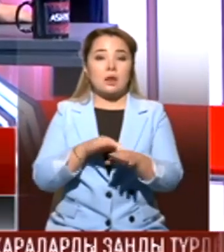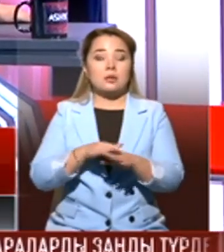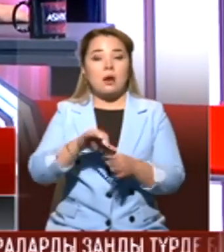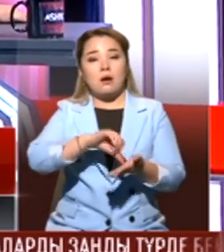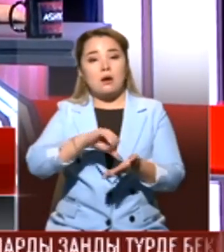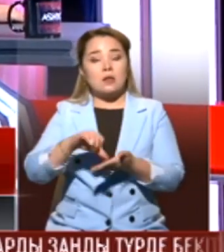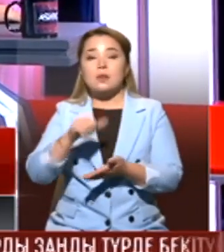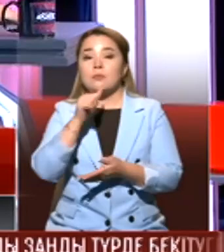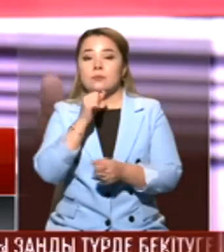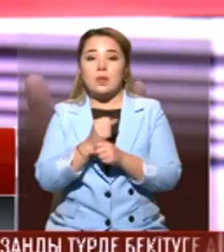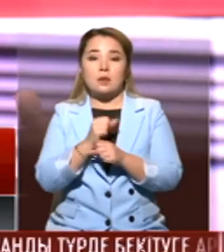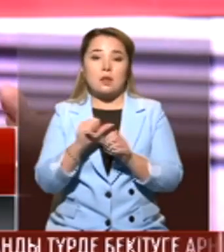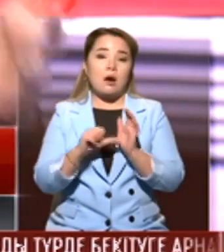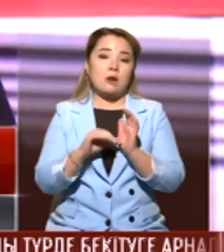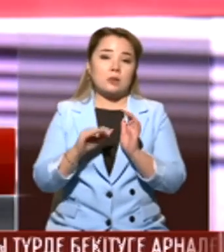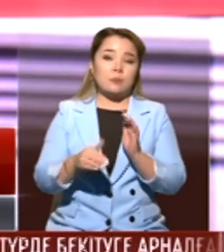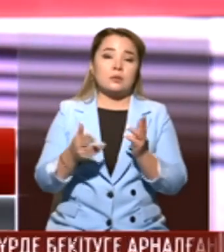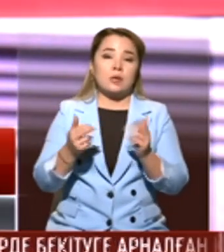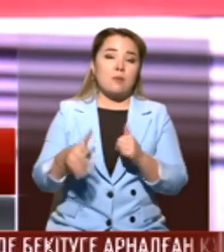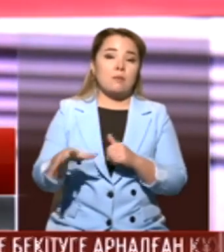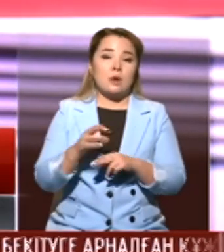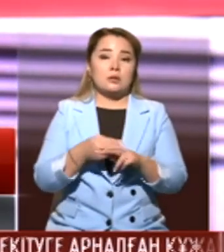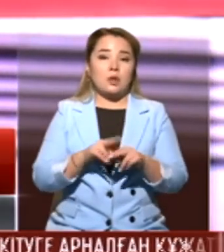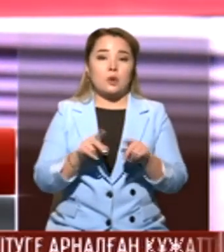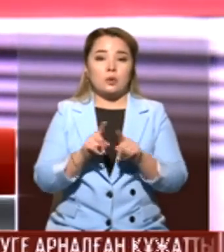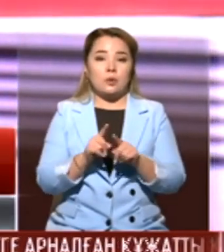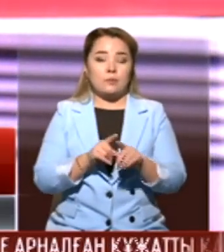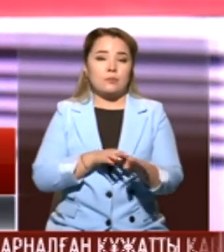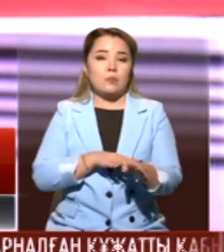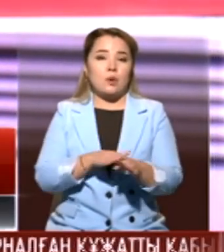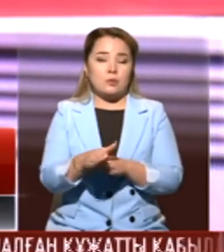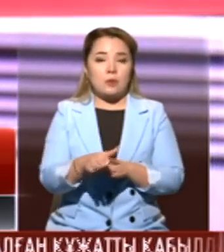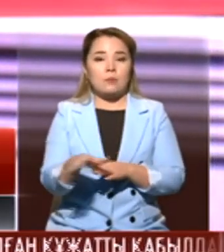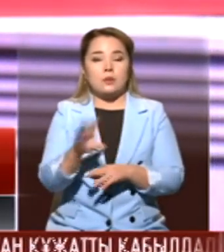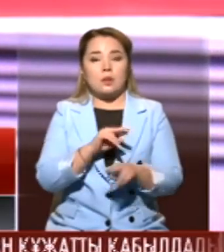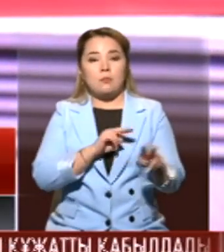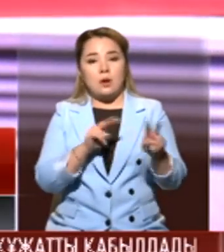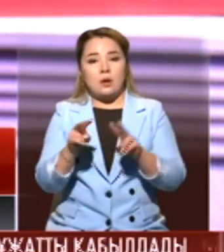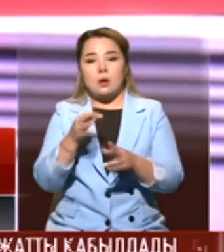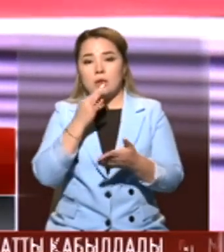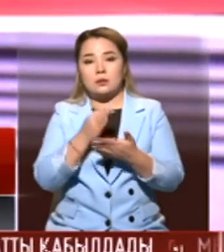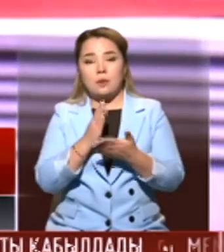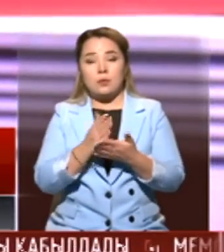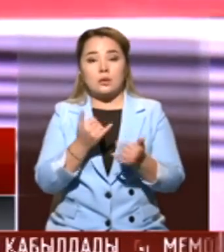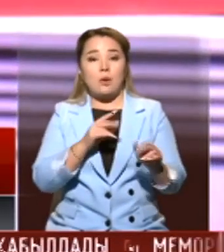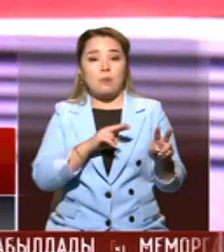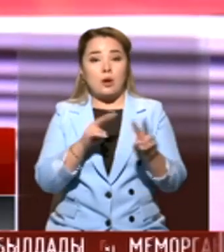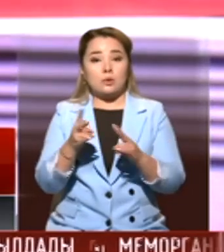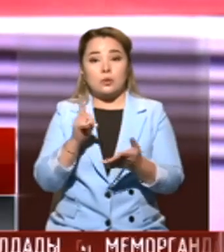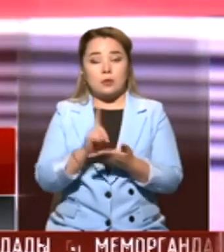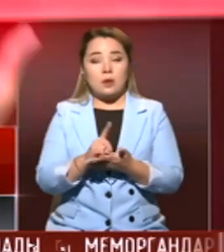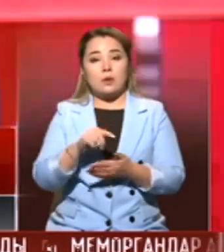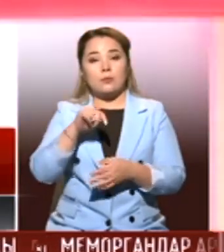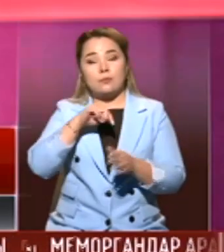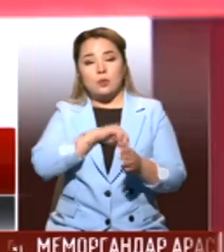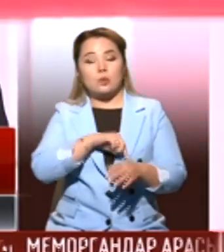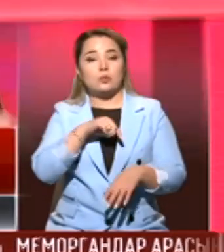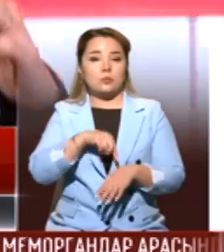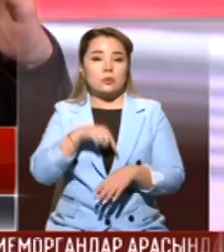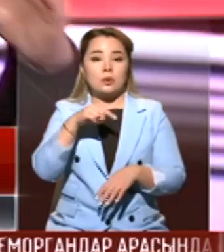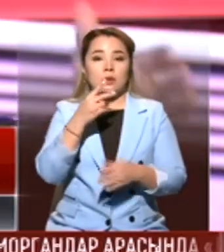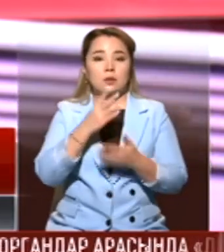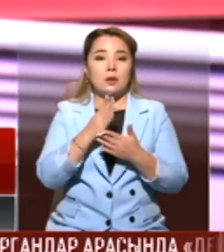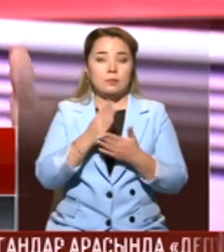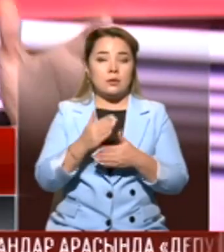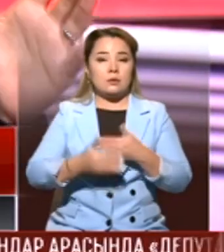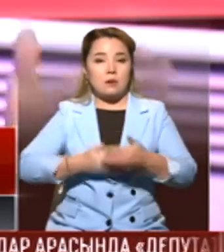көріміз келеді. Әрине 6000 адам барлығы тіс қаққан бақылаушы болып кетеді деп айту өте қиын. Себебі бақылаушы болу үшін адам оның жанын тәнін сезіну керек, осы